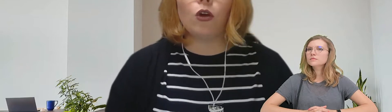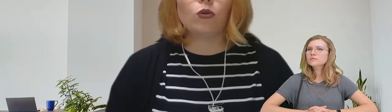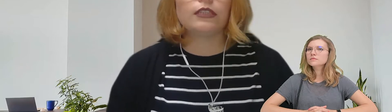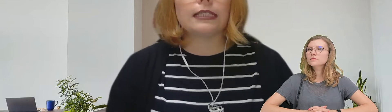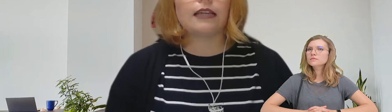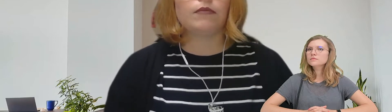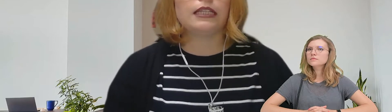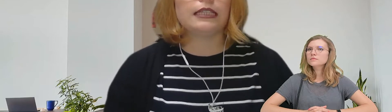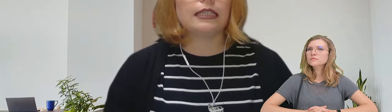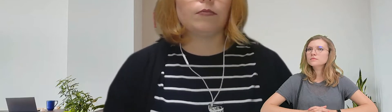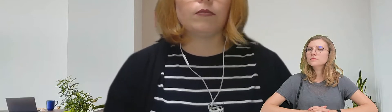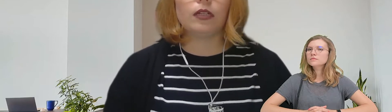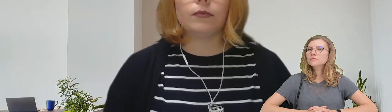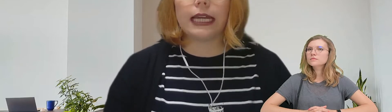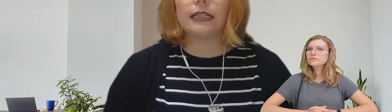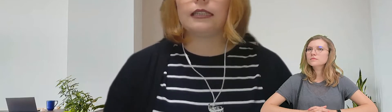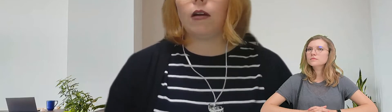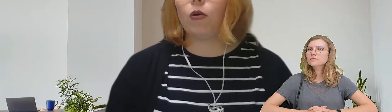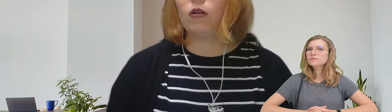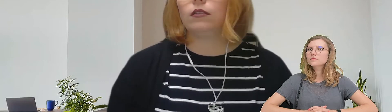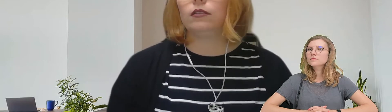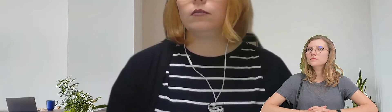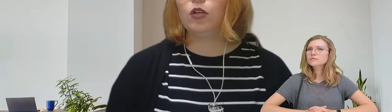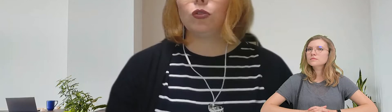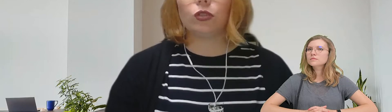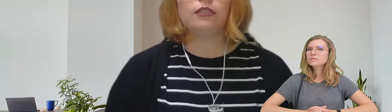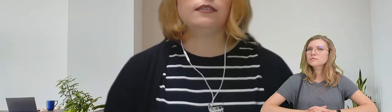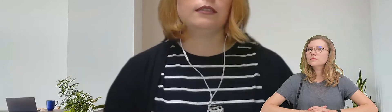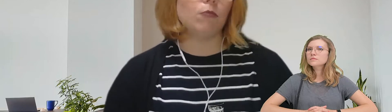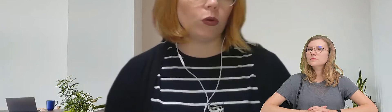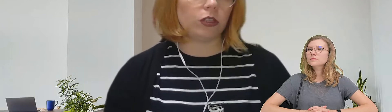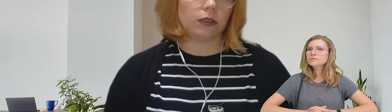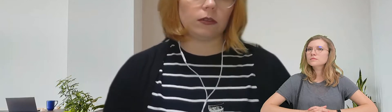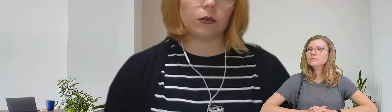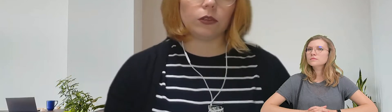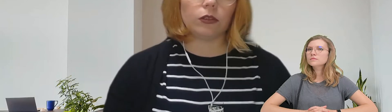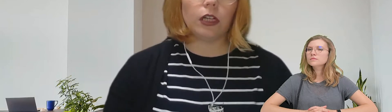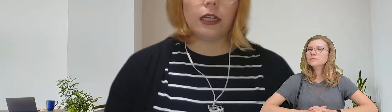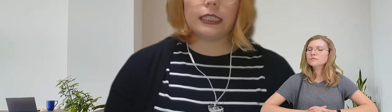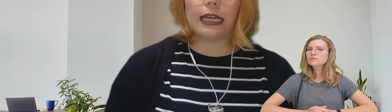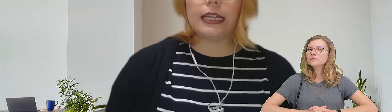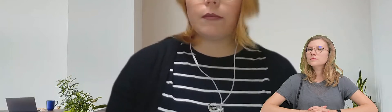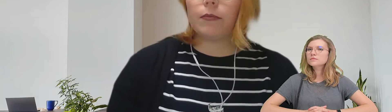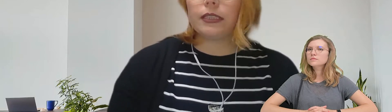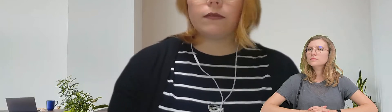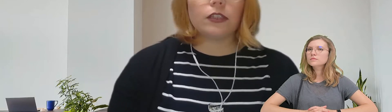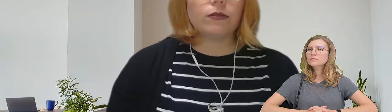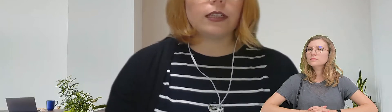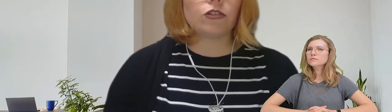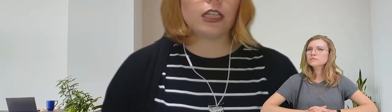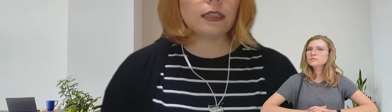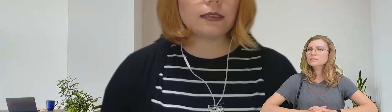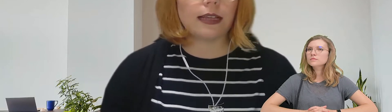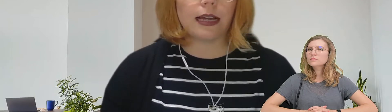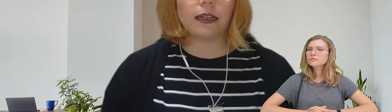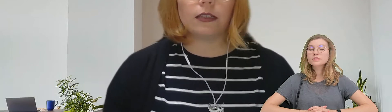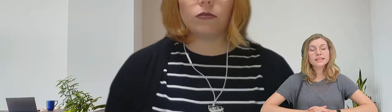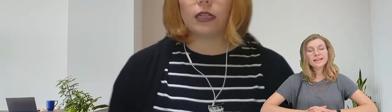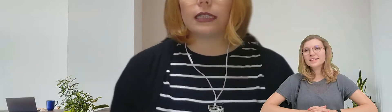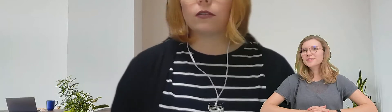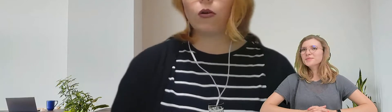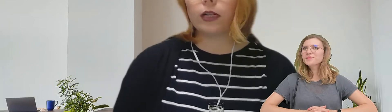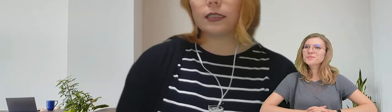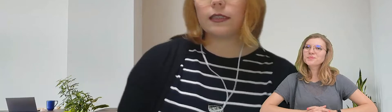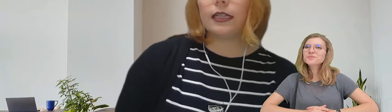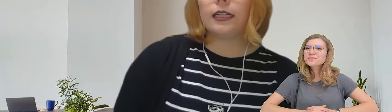nicht. Und das hat man jetzt eben im Text auch durch diese Emojis. Und ich kann dir ja mal ein bisschen was zu der Geschichte sagen. Also